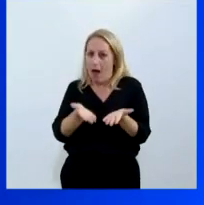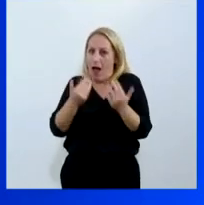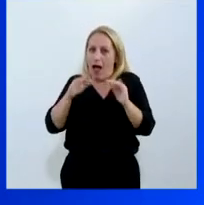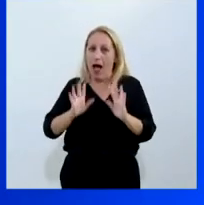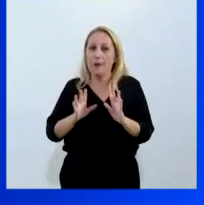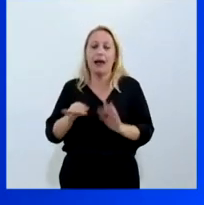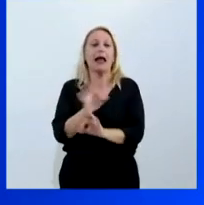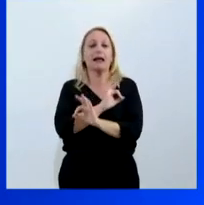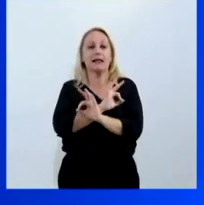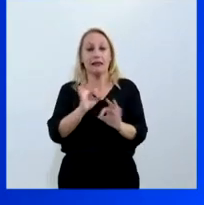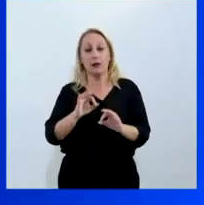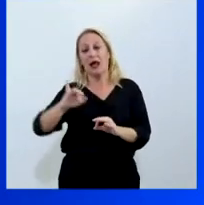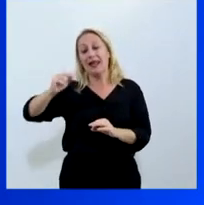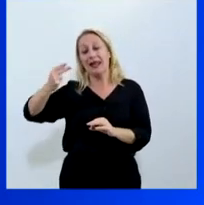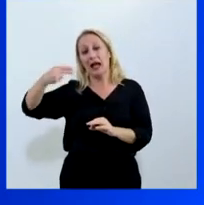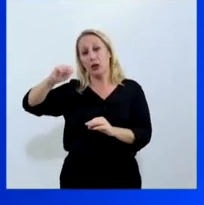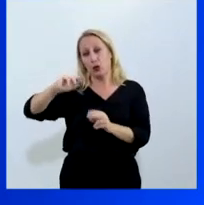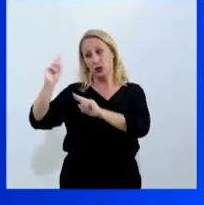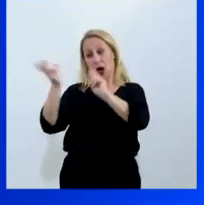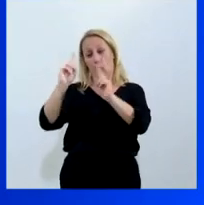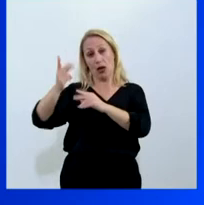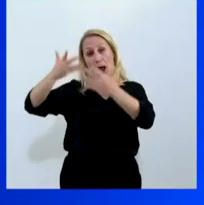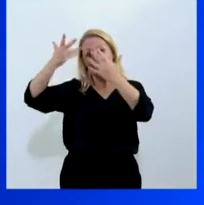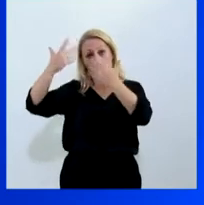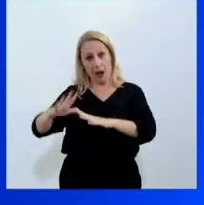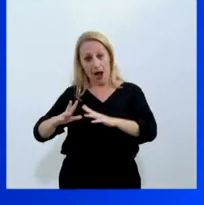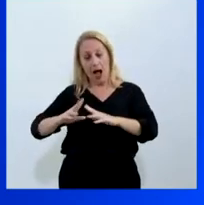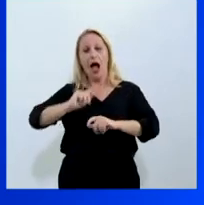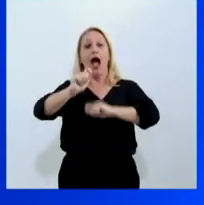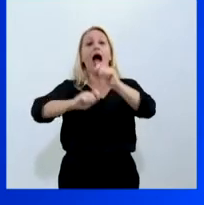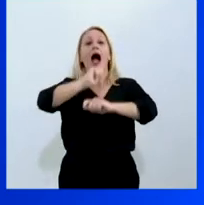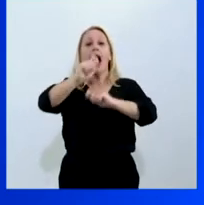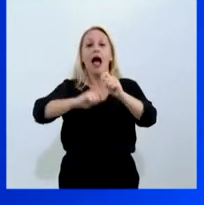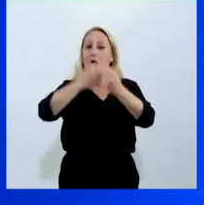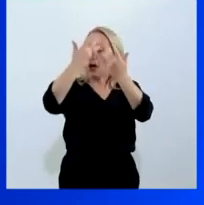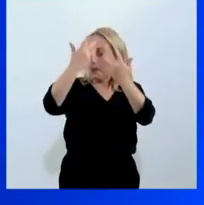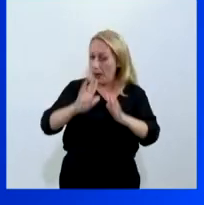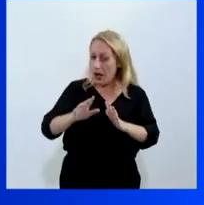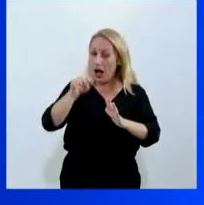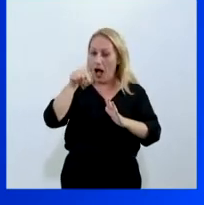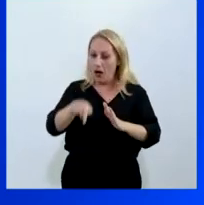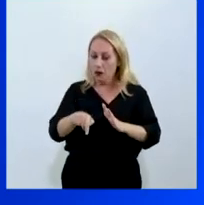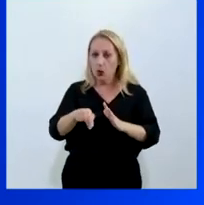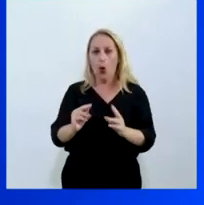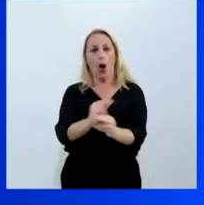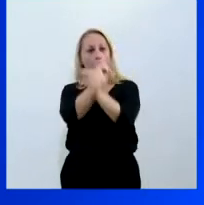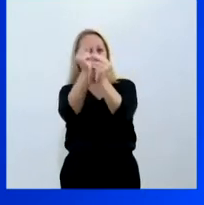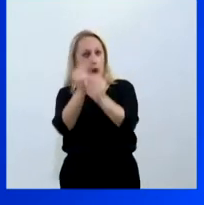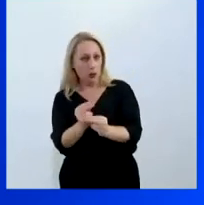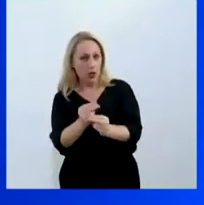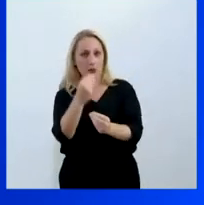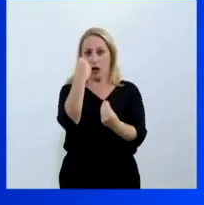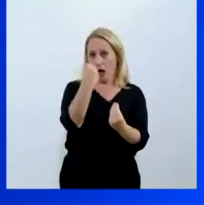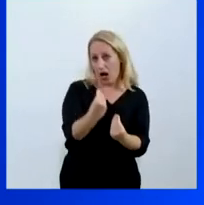έργα μετά τον Ιαννό. Το πόσο αποτελεσματικά ήταν ή δεν ήταν, αυτό θα μας το υποδείξουν οι ειδικοί.